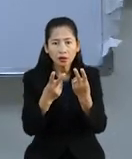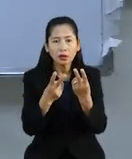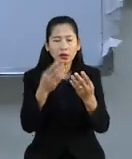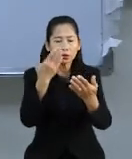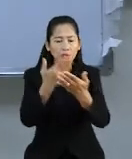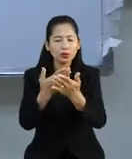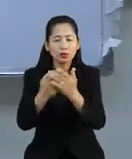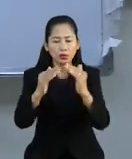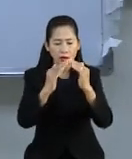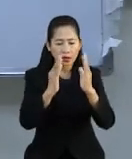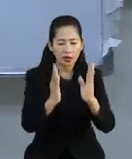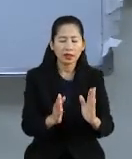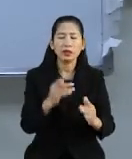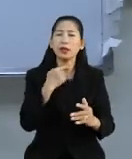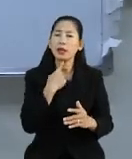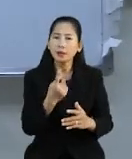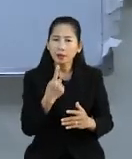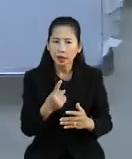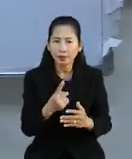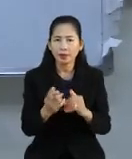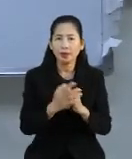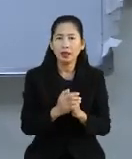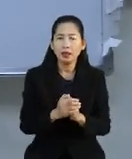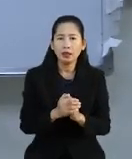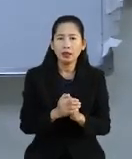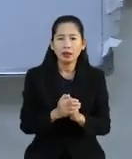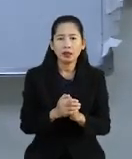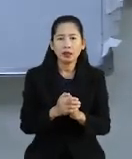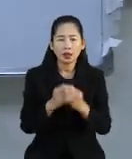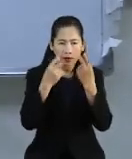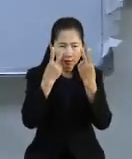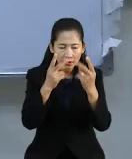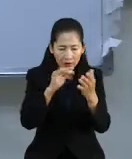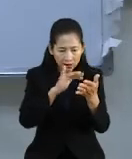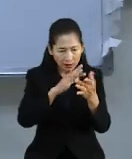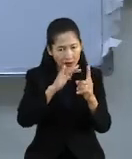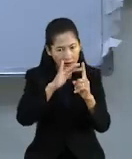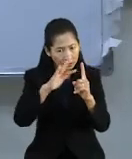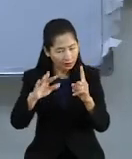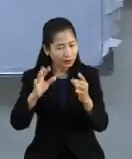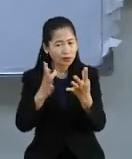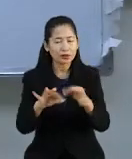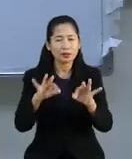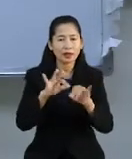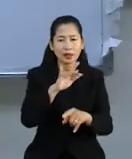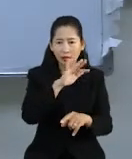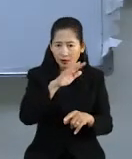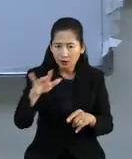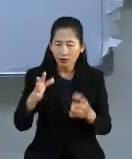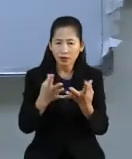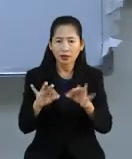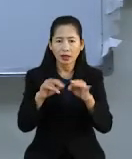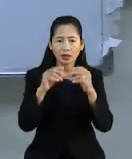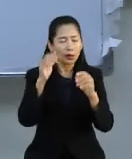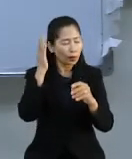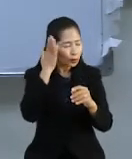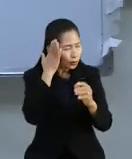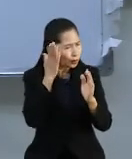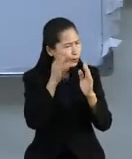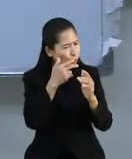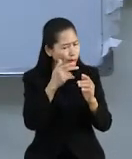mơ chú mô ạ kia để kia phép nắng á. Chẳng ca chê mơ ạ so chì ca sẵn khăn này con. Sầm khá nè bê để con trẻ